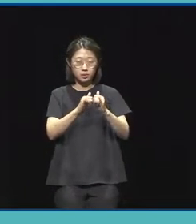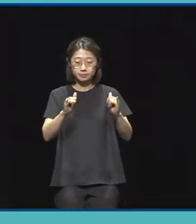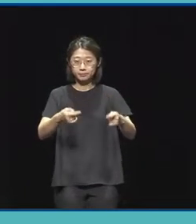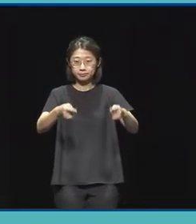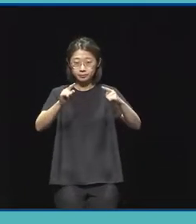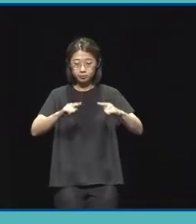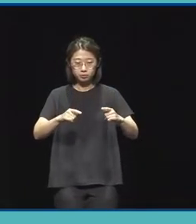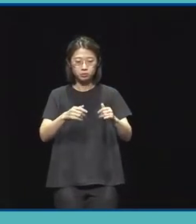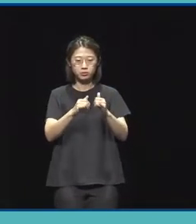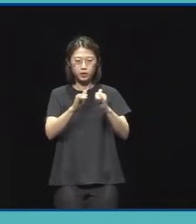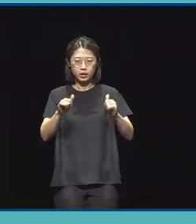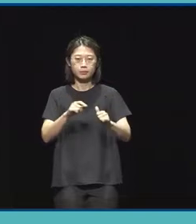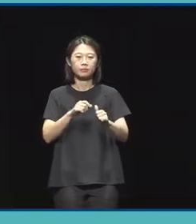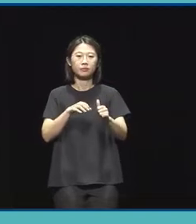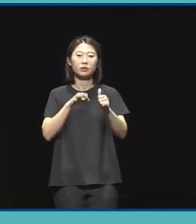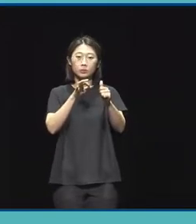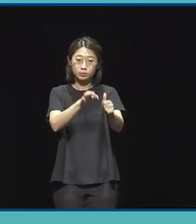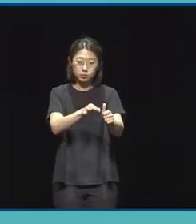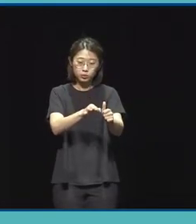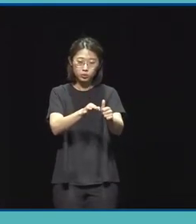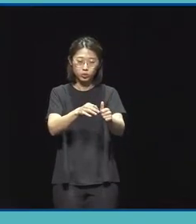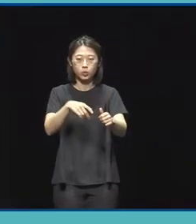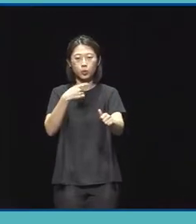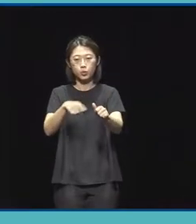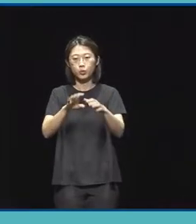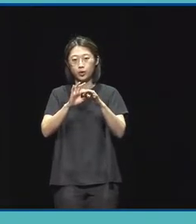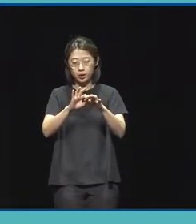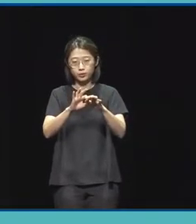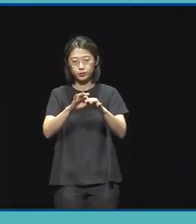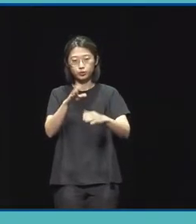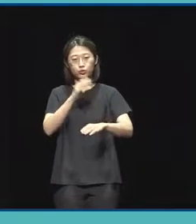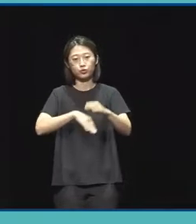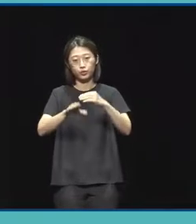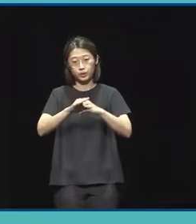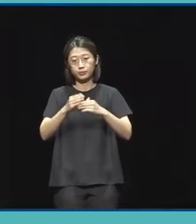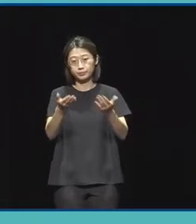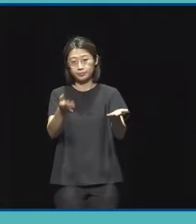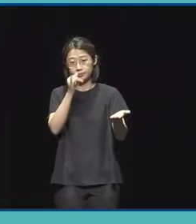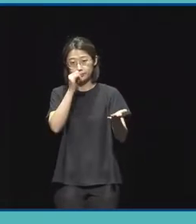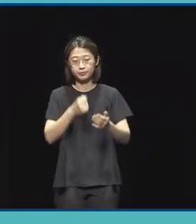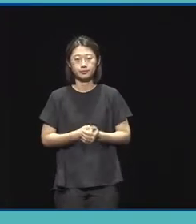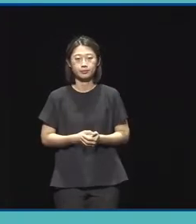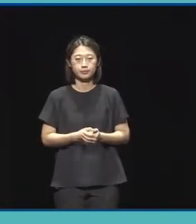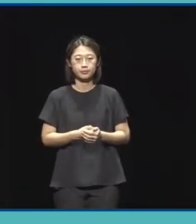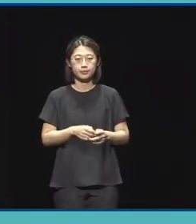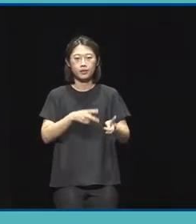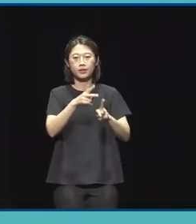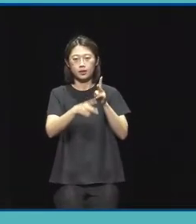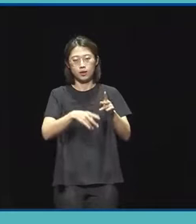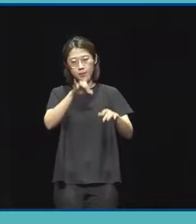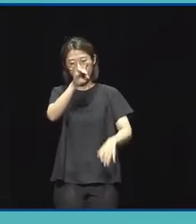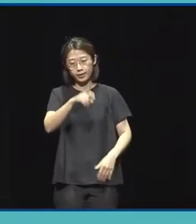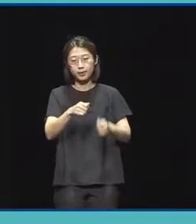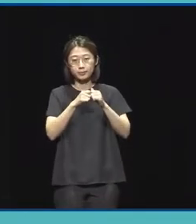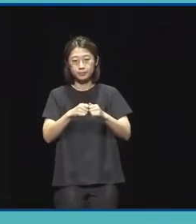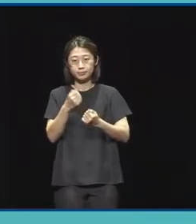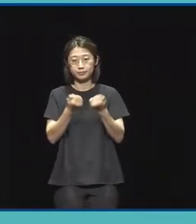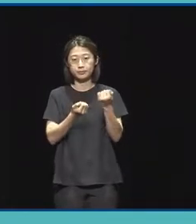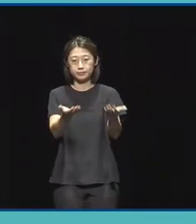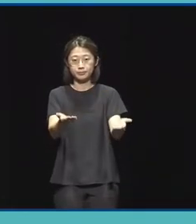지원 외에 교육 프로그램 등을 추가로 제공합니다. 그럼 사업별로 상세히 설명드리도록 하겠습니다.